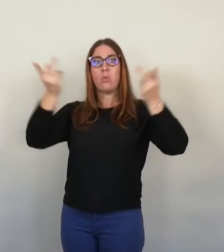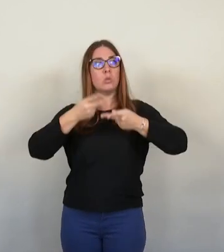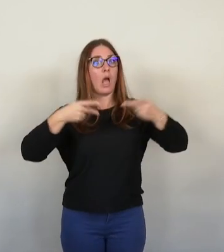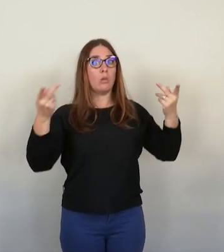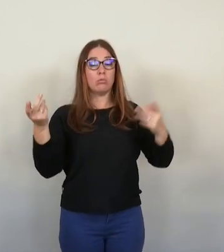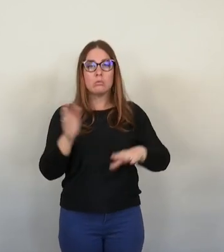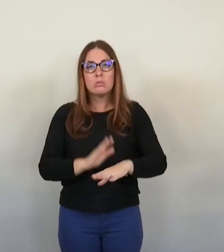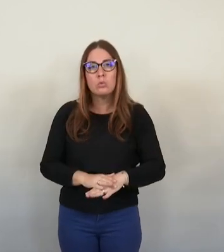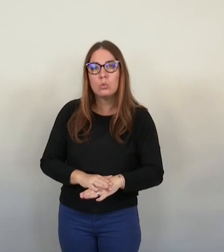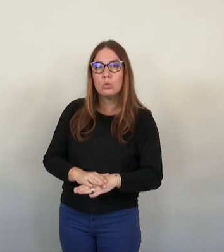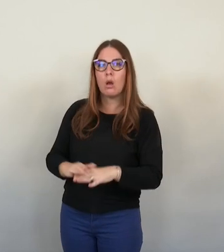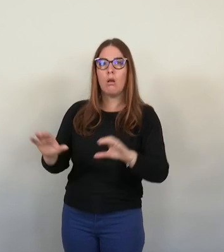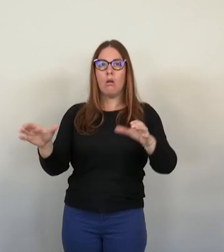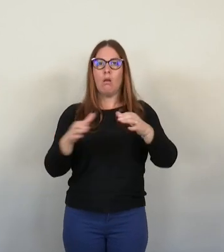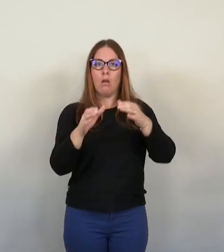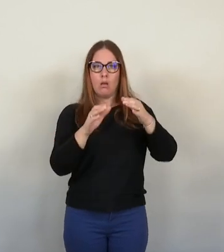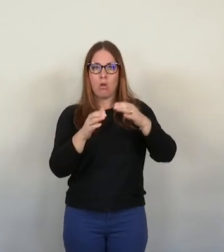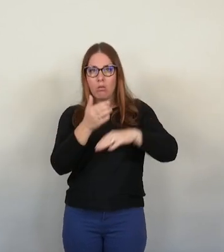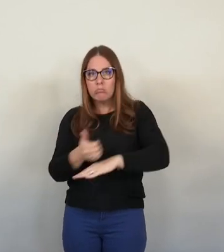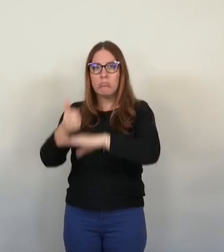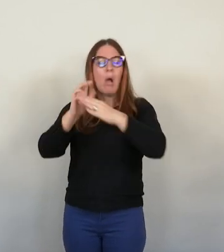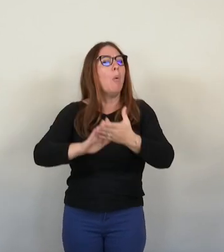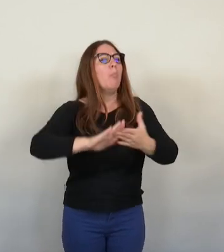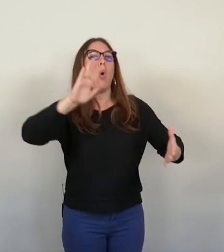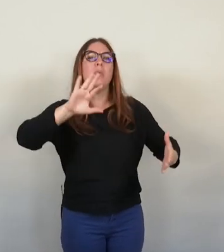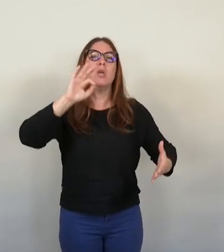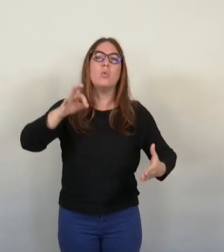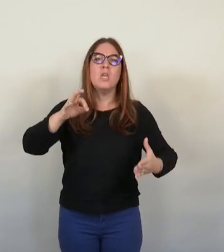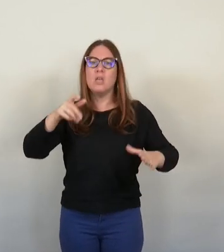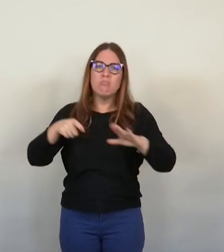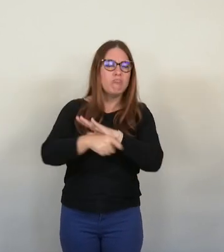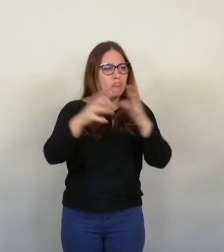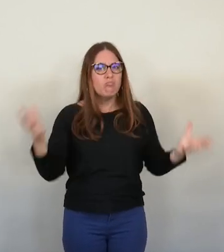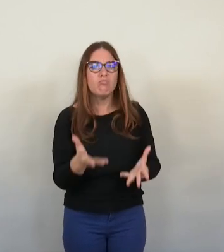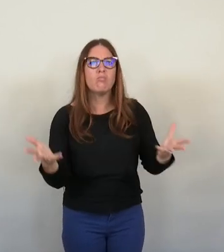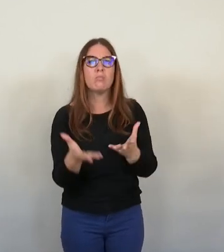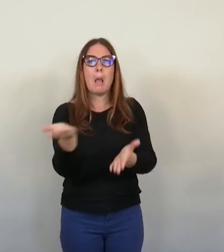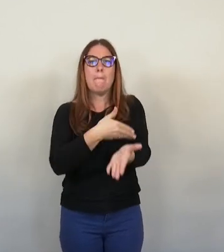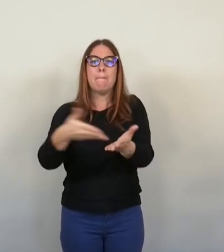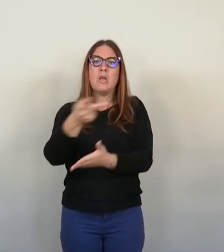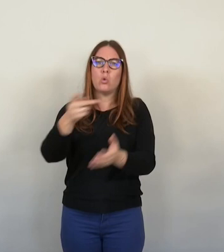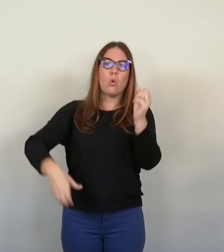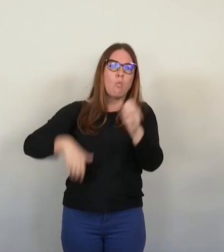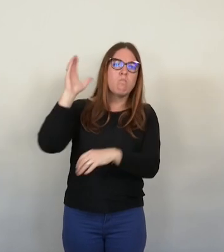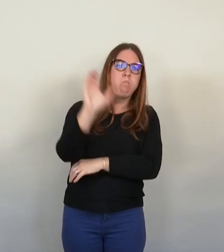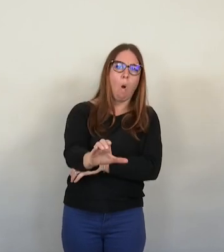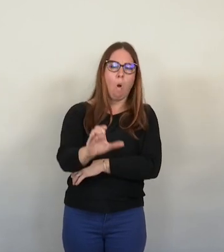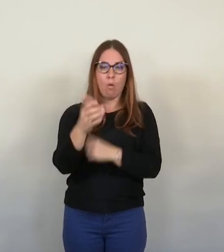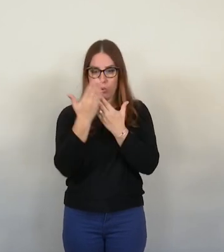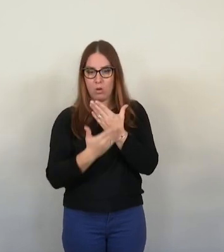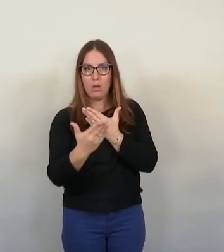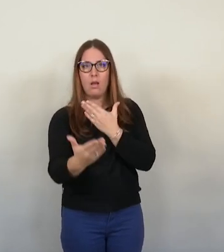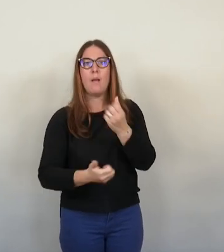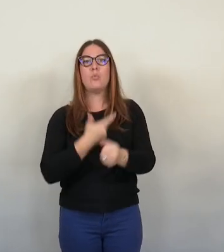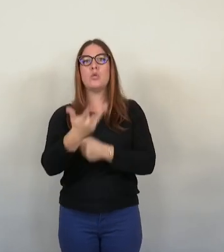revanche l'une des collectivités ayant promis le plus fort soutien au mouvement en mettant plusieurs millions d'euros sur la table pour les prochaines années vous